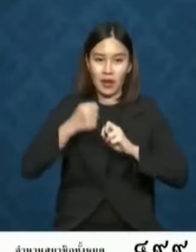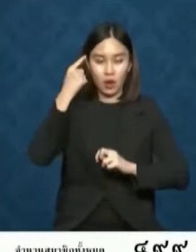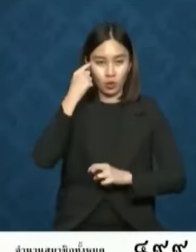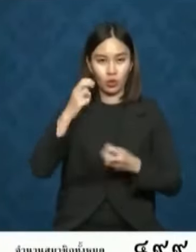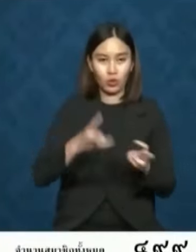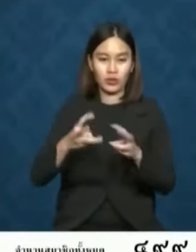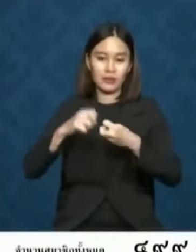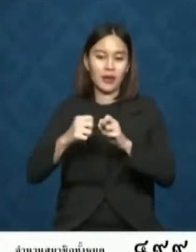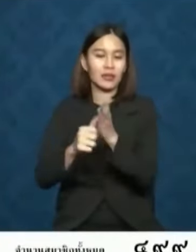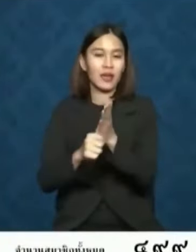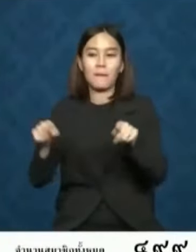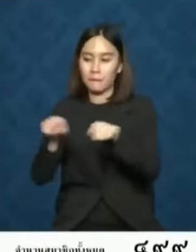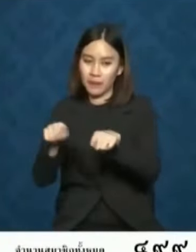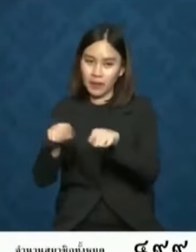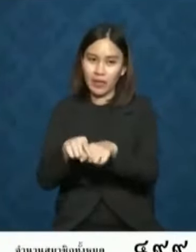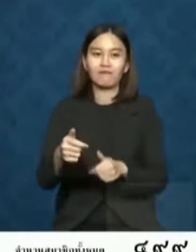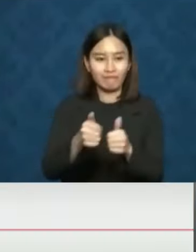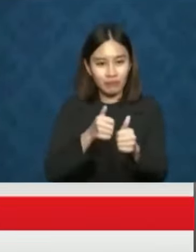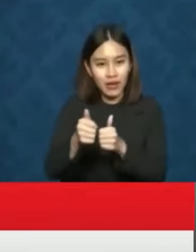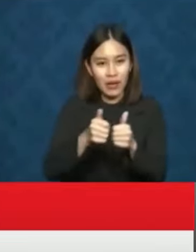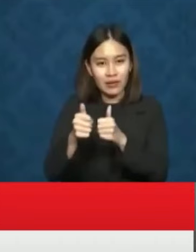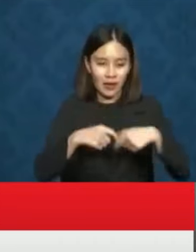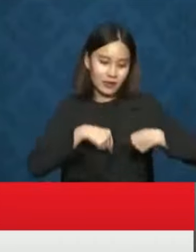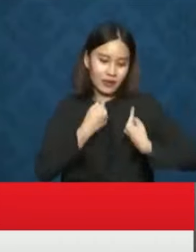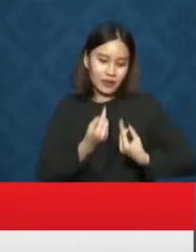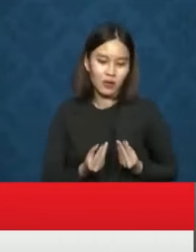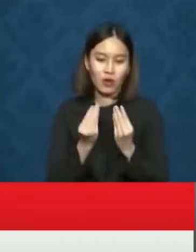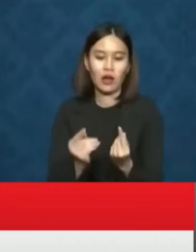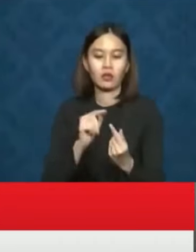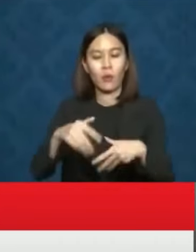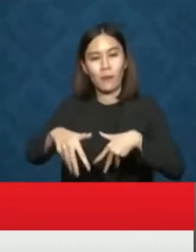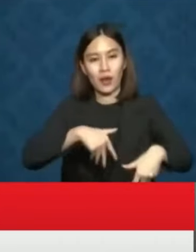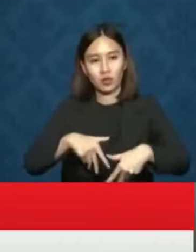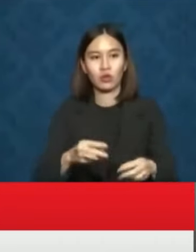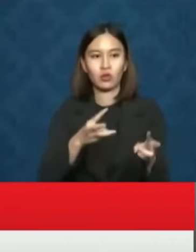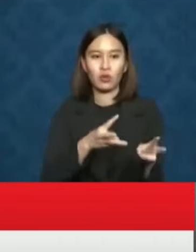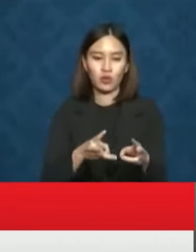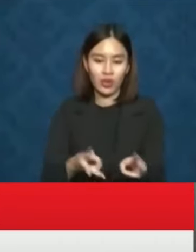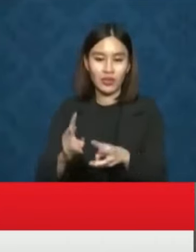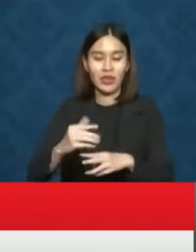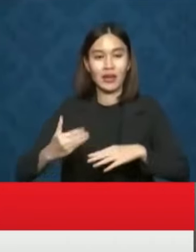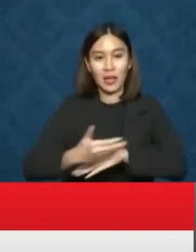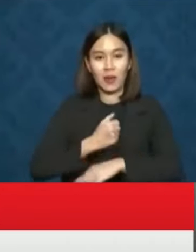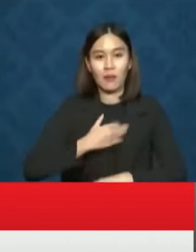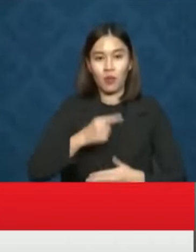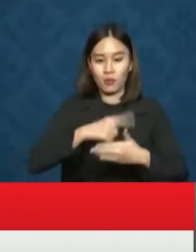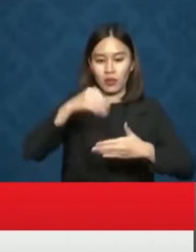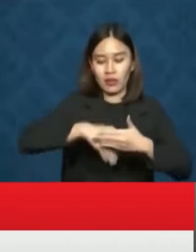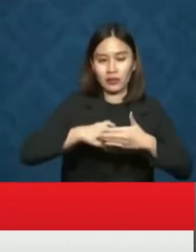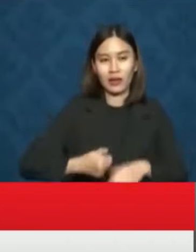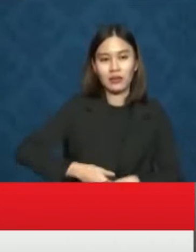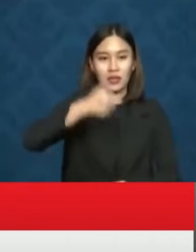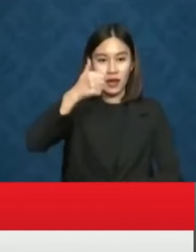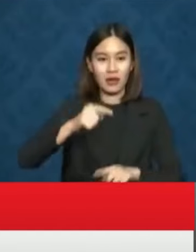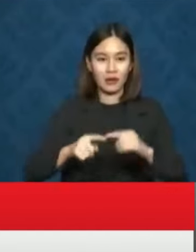ธีแก้ปัญหาไม่แพ้กับท่านมาแข่งกันเอาชนะใจประชาชนครับผ่านเวทีทางการเมืองที่ถึงแม้พวกผมจะชนะการเลือกตั้งแ